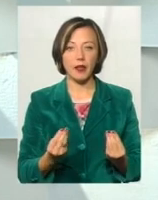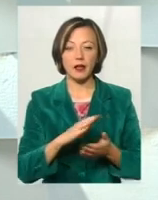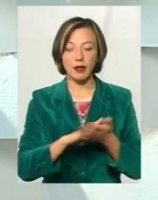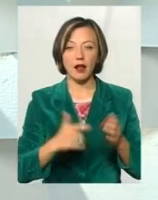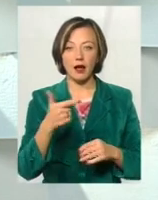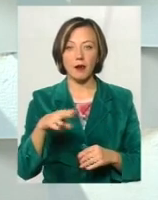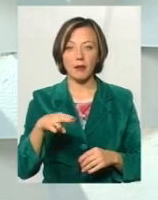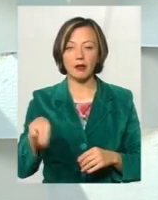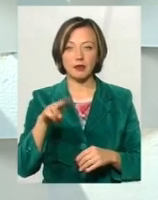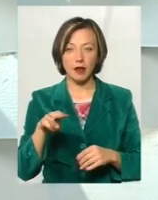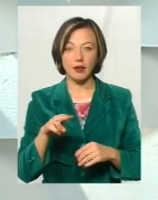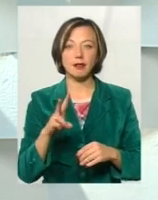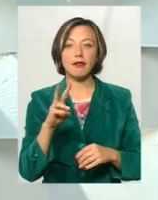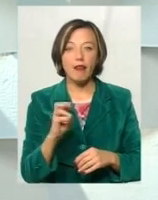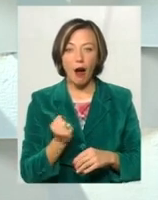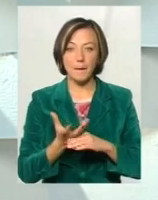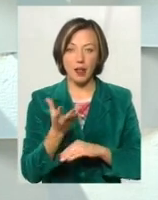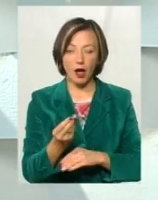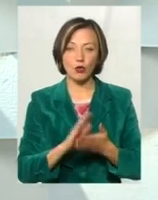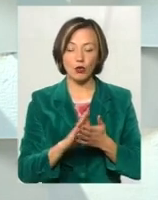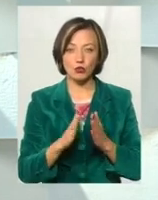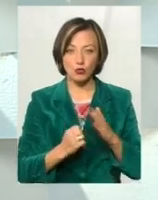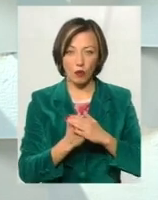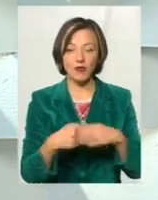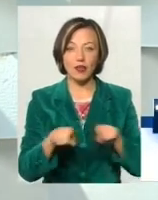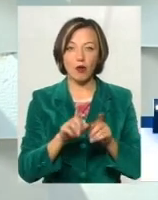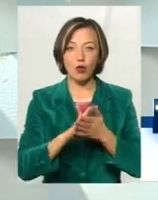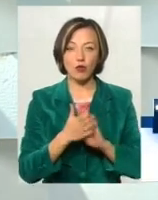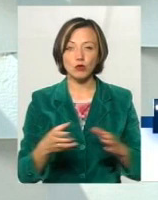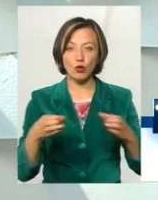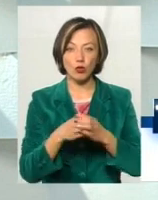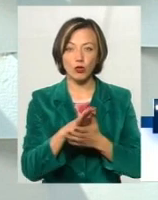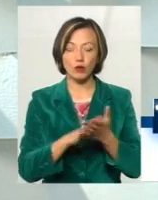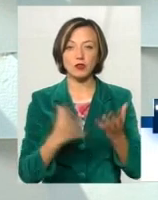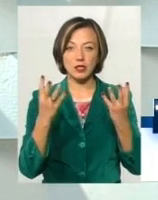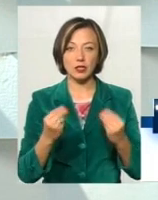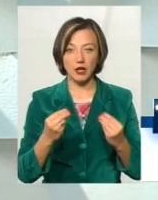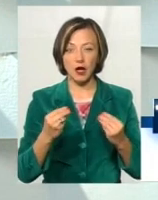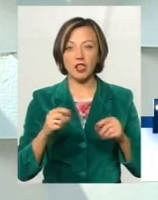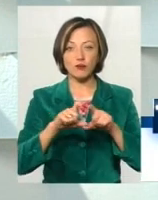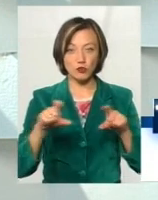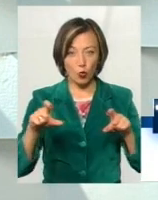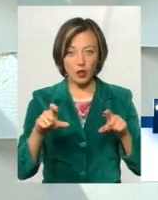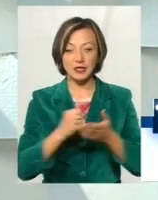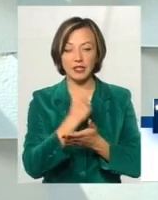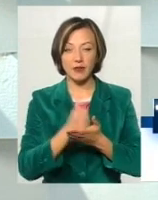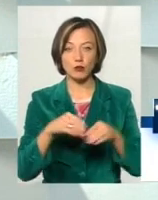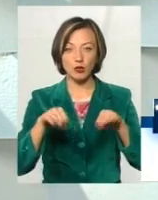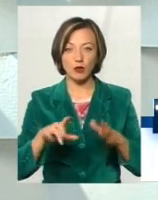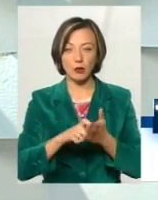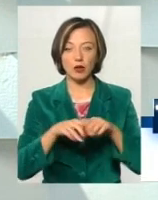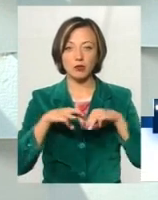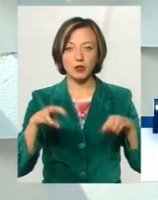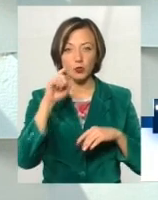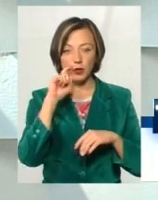ГПД, на комерційній основі. Так, положенням про групу продовженого дня загальноосвітнього навчального закладу, затвердженого постановою Кабінету